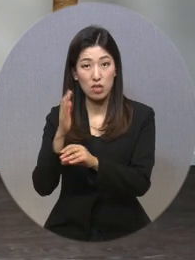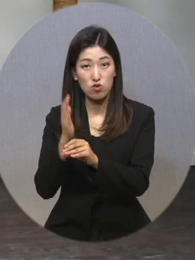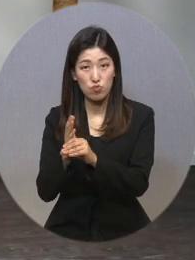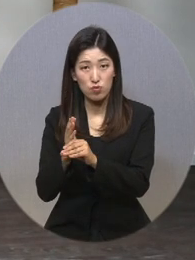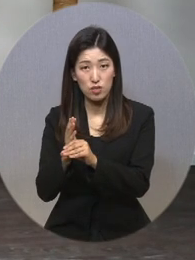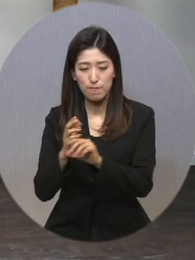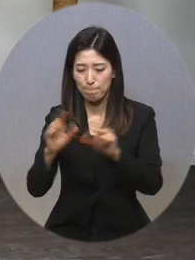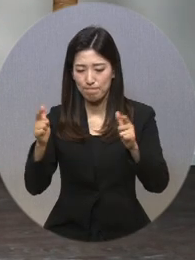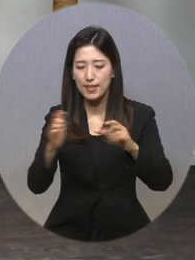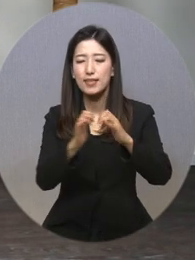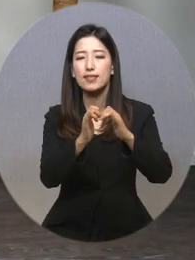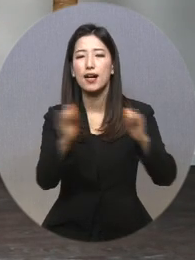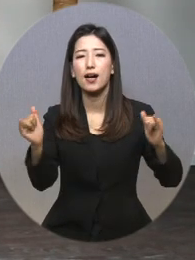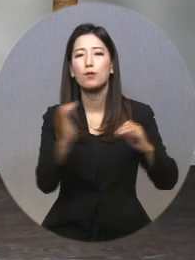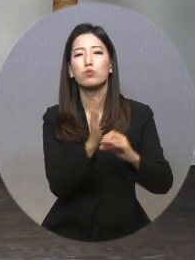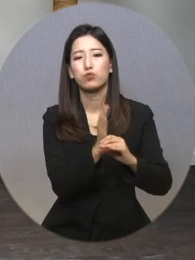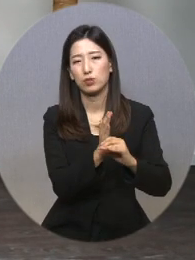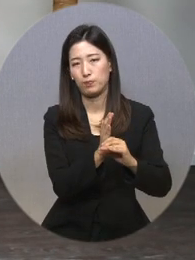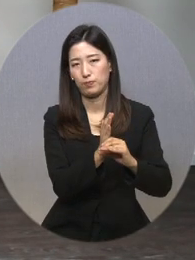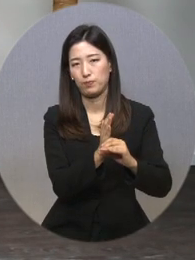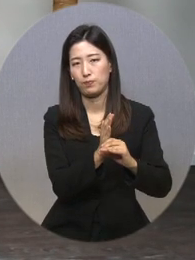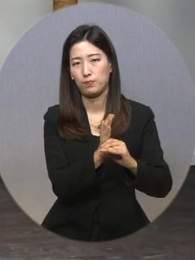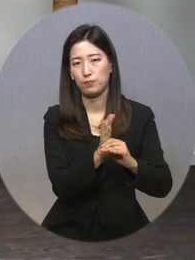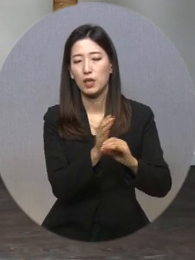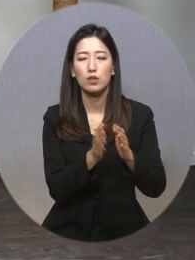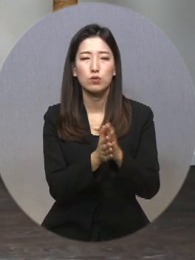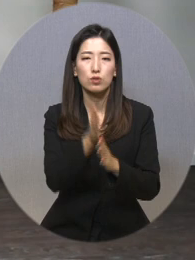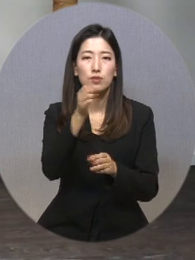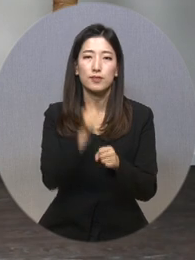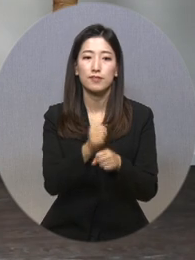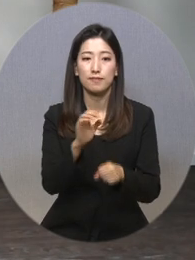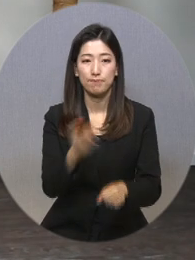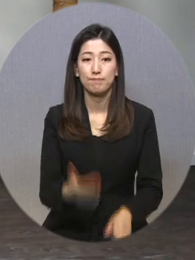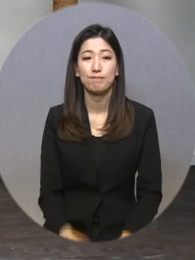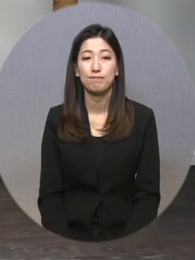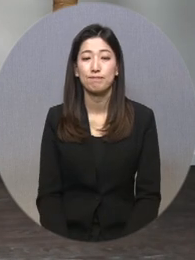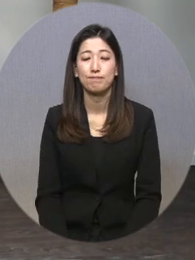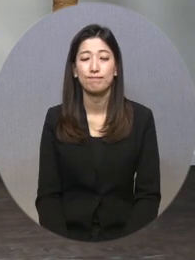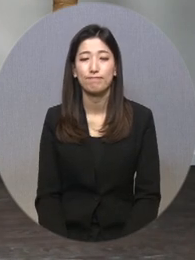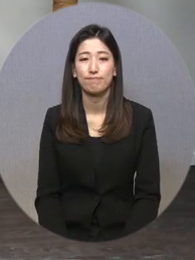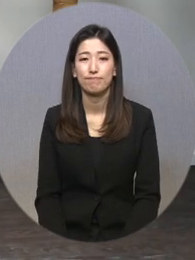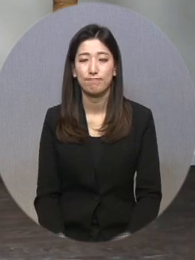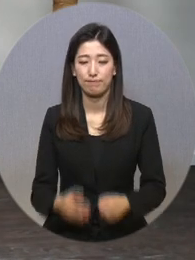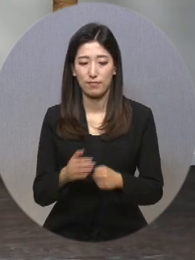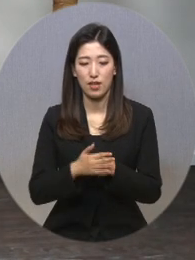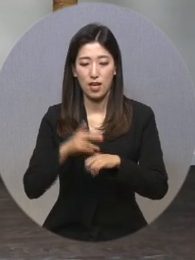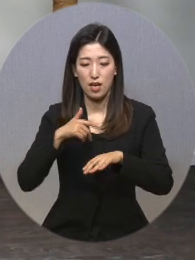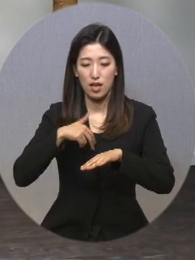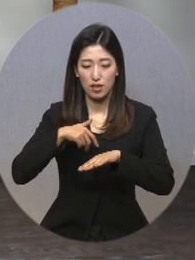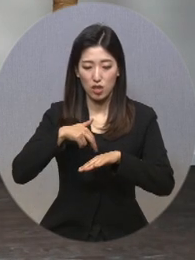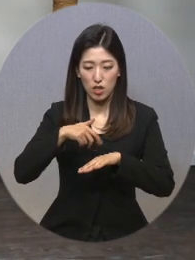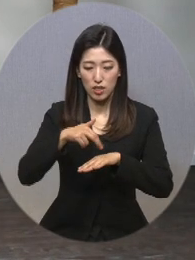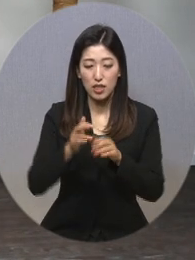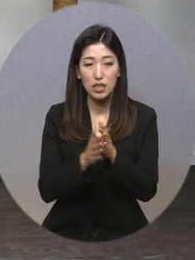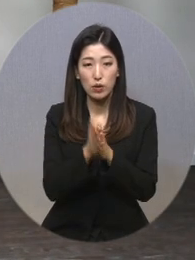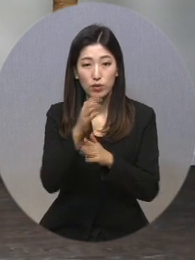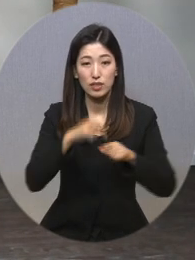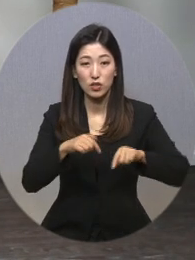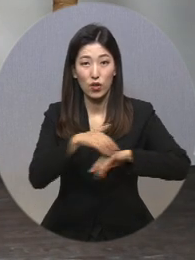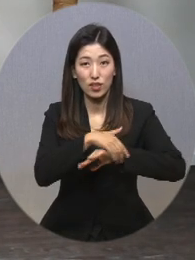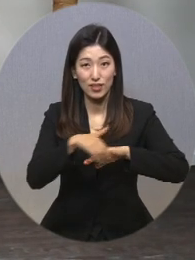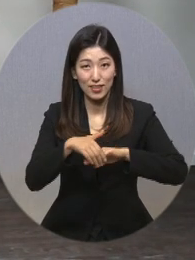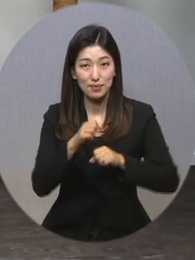그 근본부터 복원해보고 싶었습니다. 걷기 도시 정책을 통해서